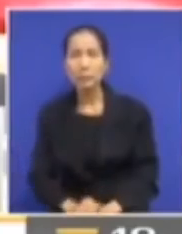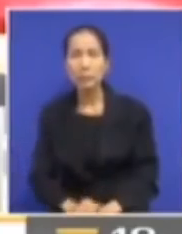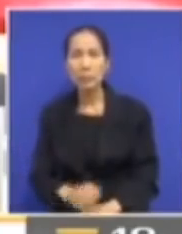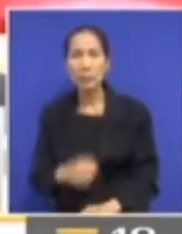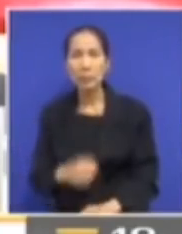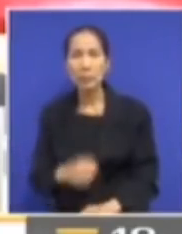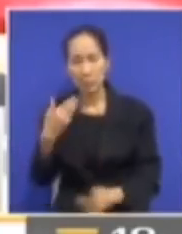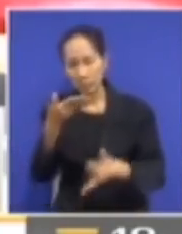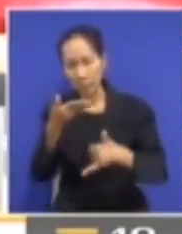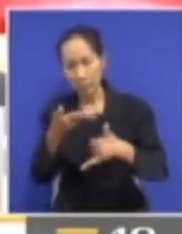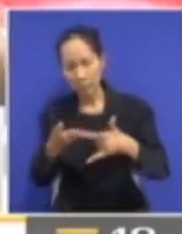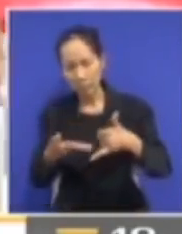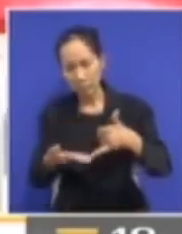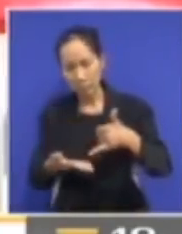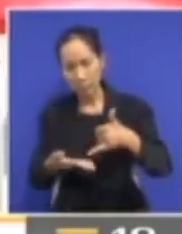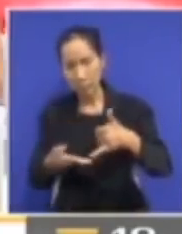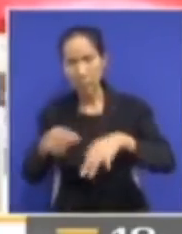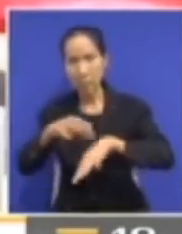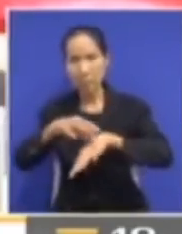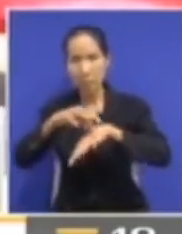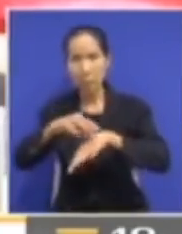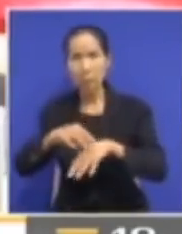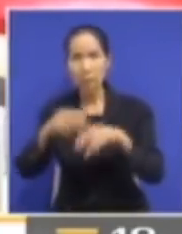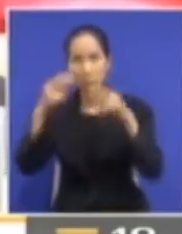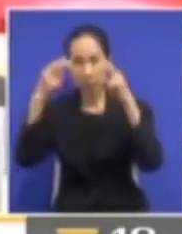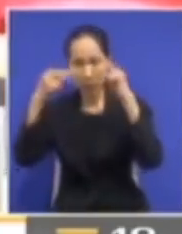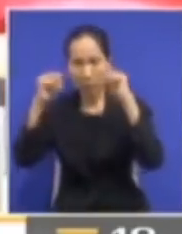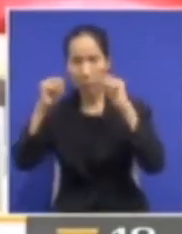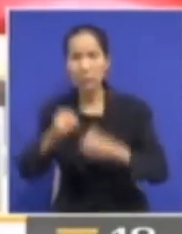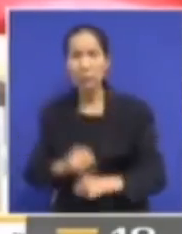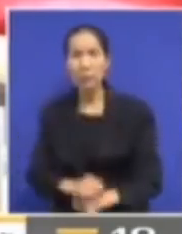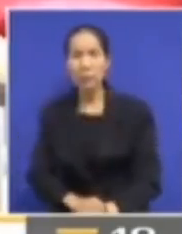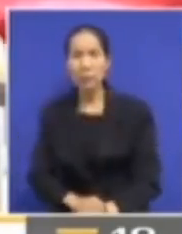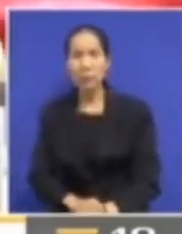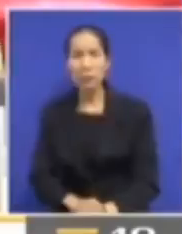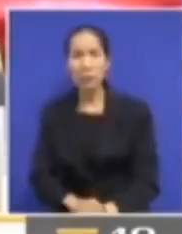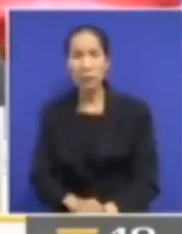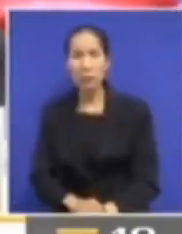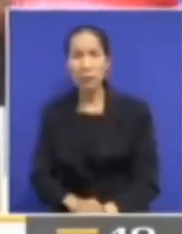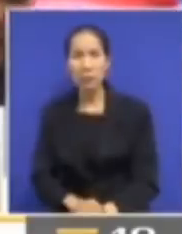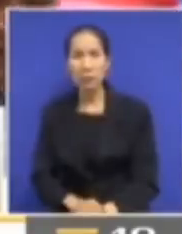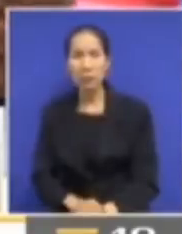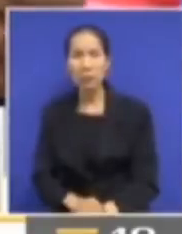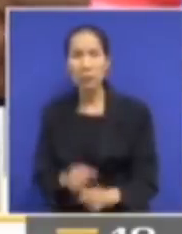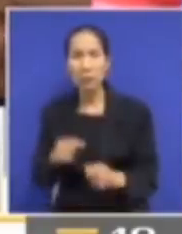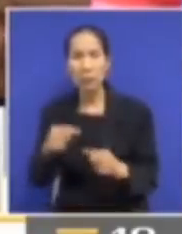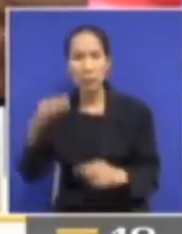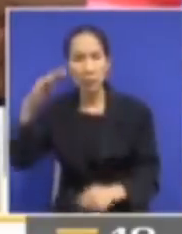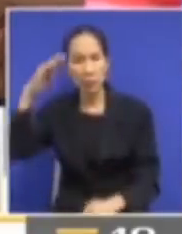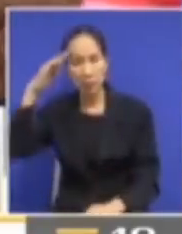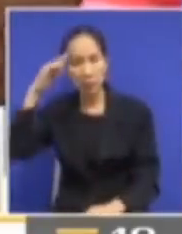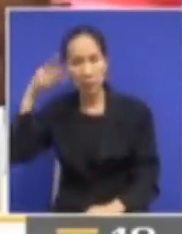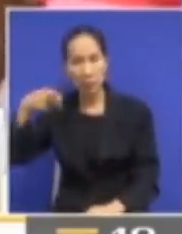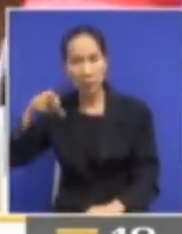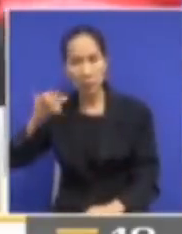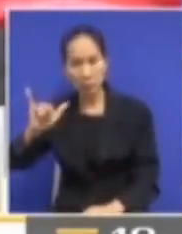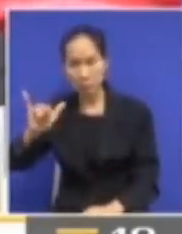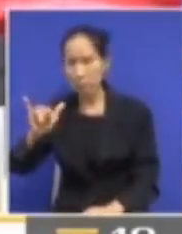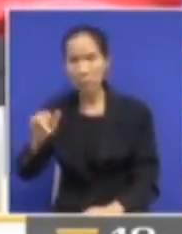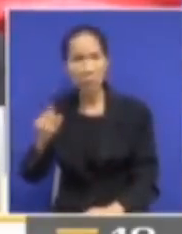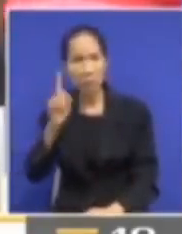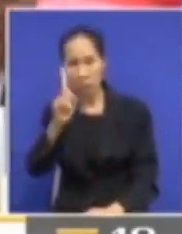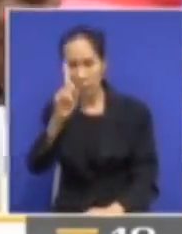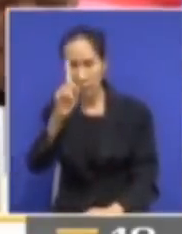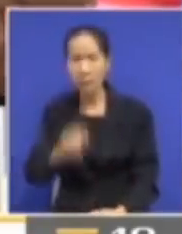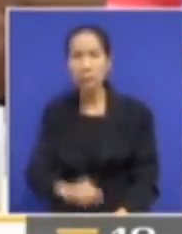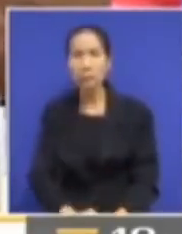และลักษณะต้องห้ามของผู้จะดำรงตำแหน่งนายกรัฐมนตรีโดยเฉพาะคุณประยุทธ์เพียงคนเดียวนะฮะนะ